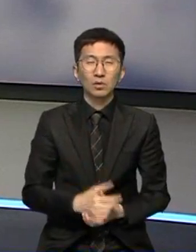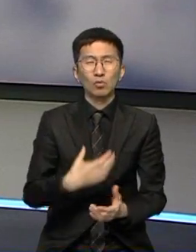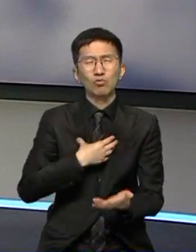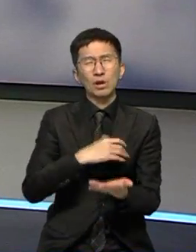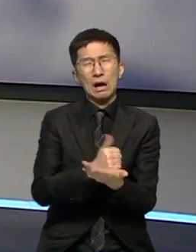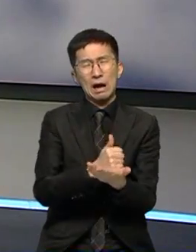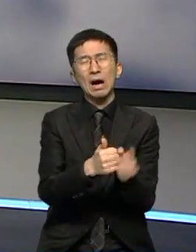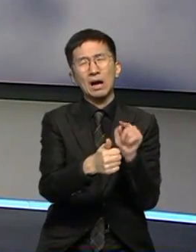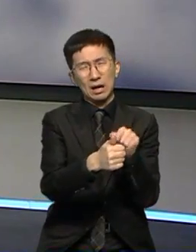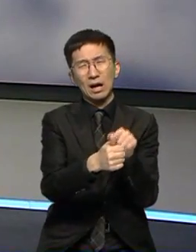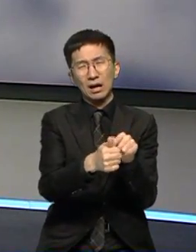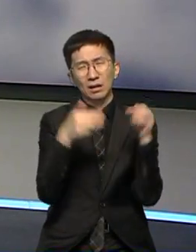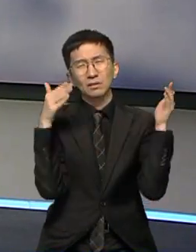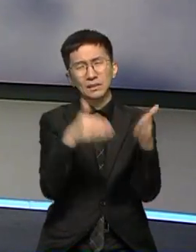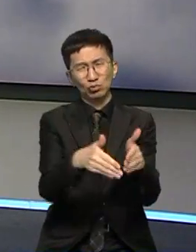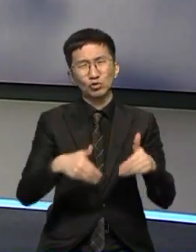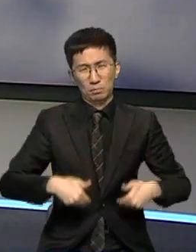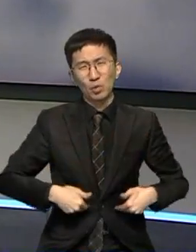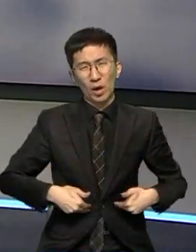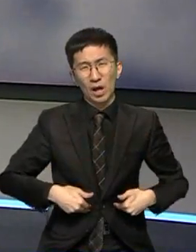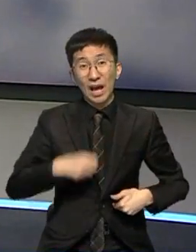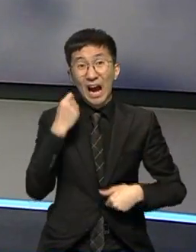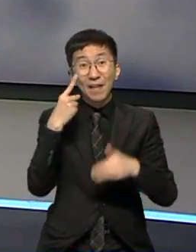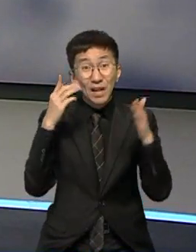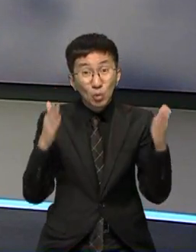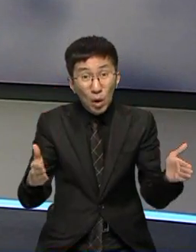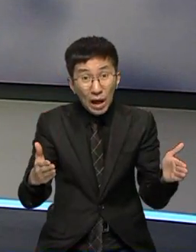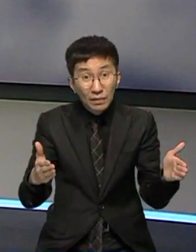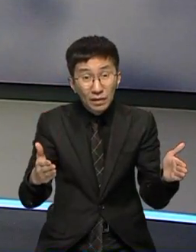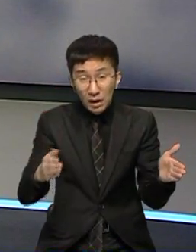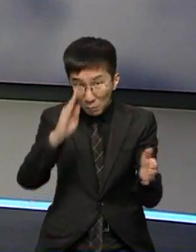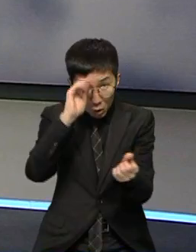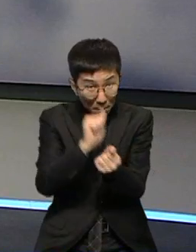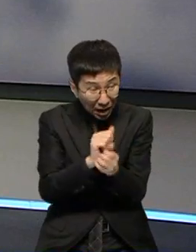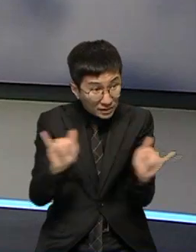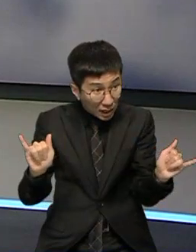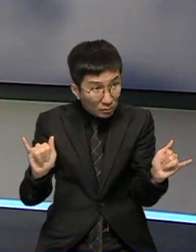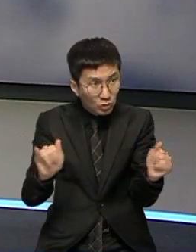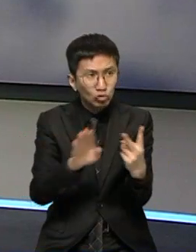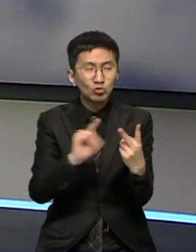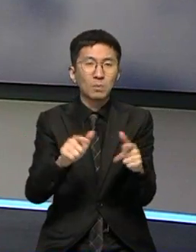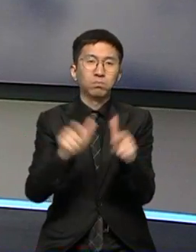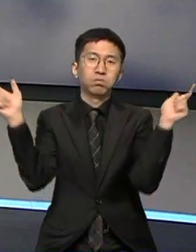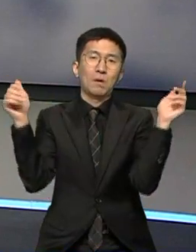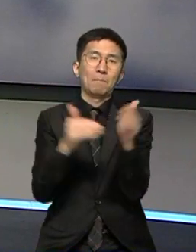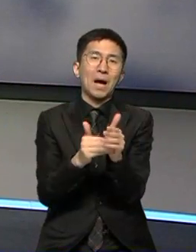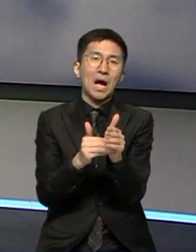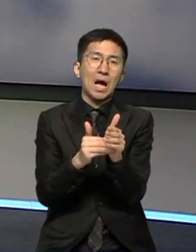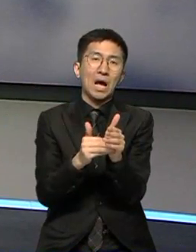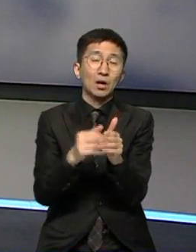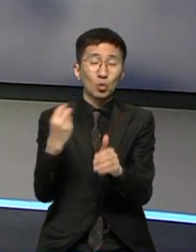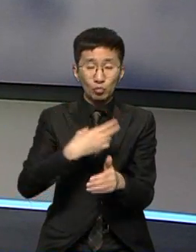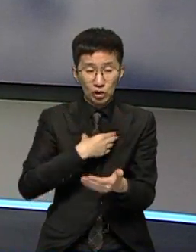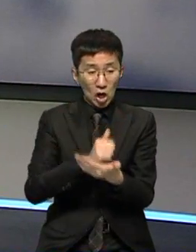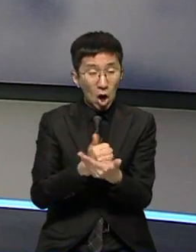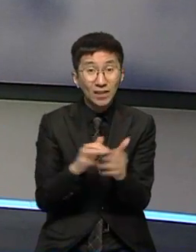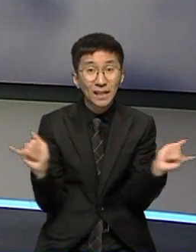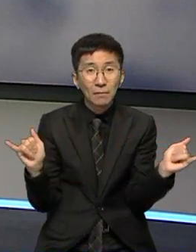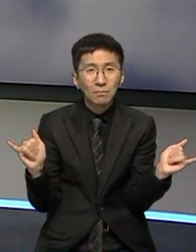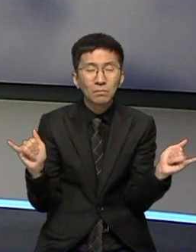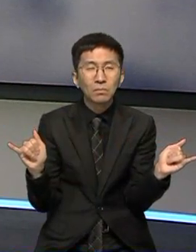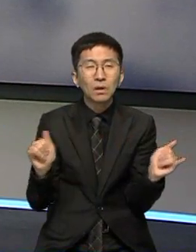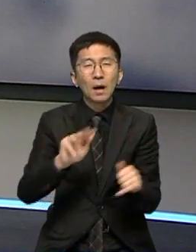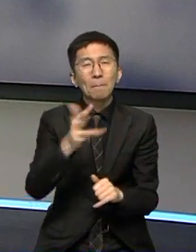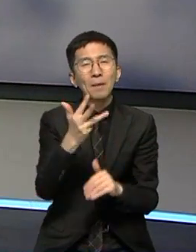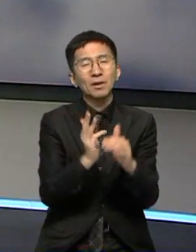곳은 위중증 환자 관리입니다. 최근 한 달 사이에 환자 숫자가 두 배나 늘어서 처음으로 800명을 넘었습니다. 그래서